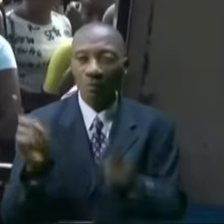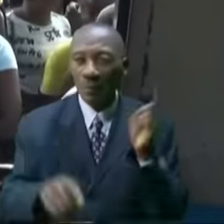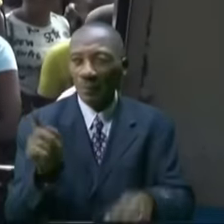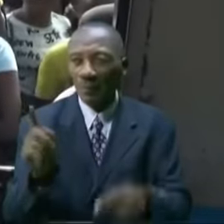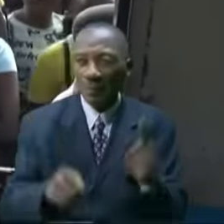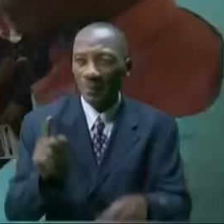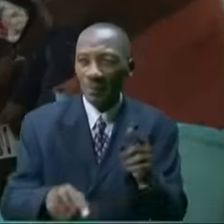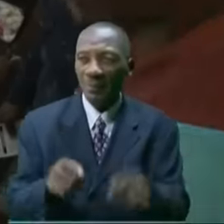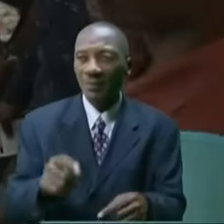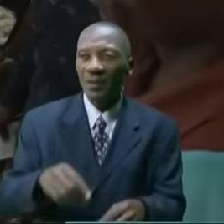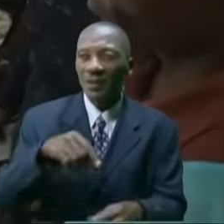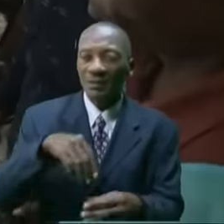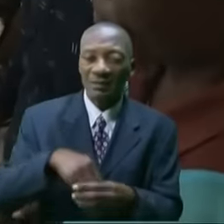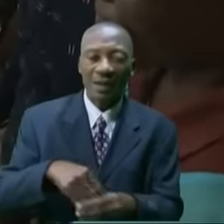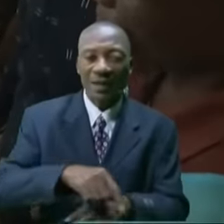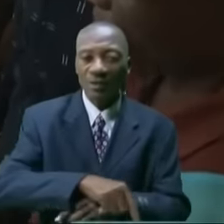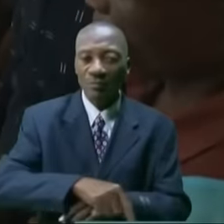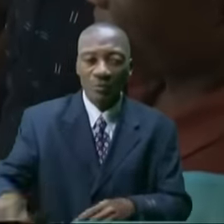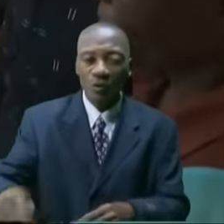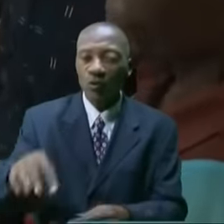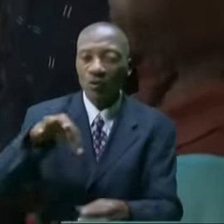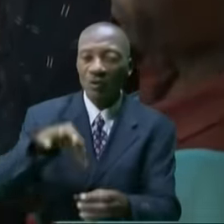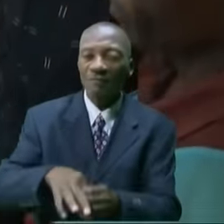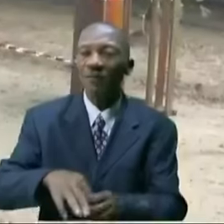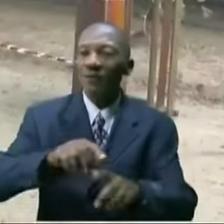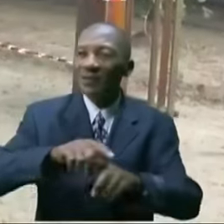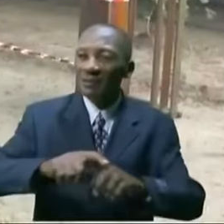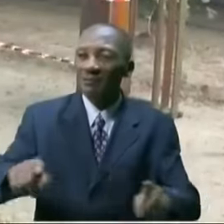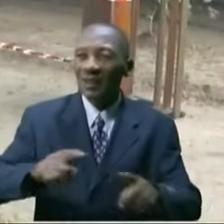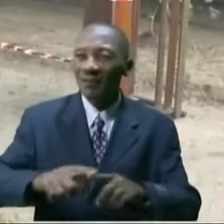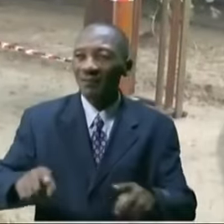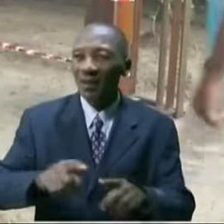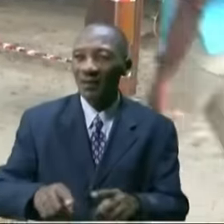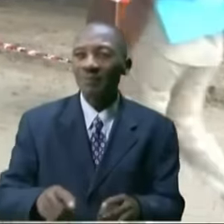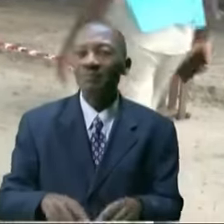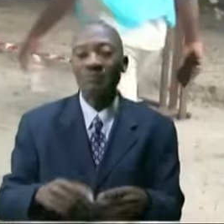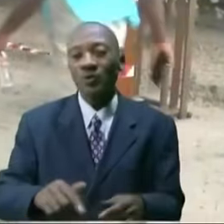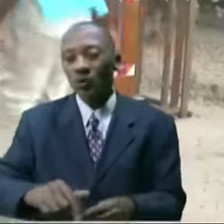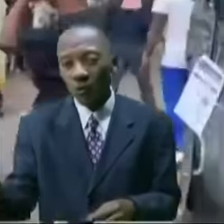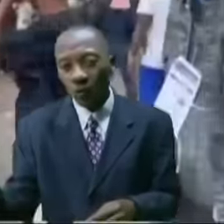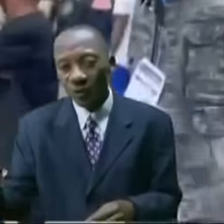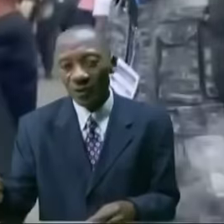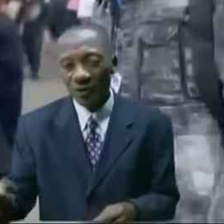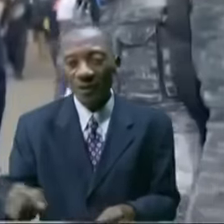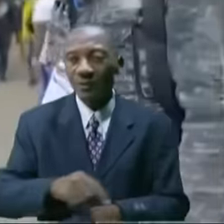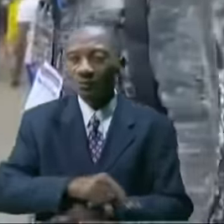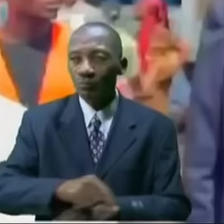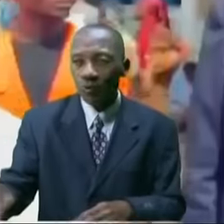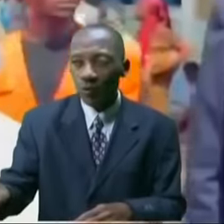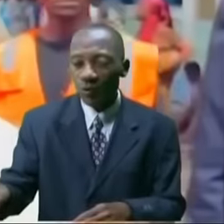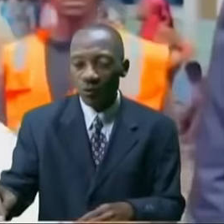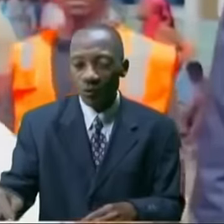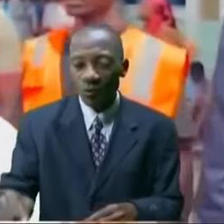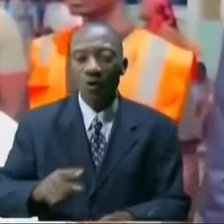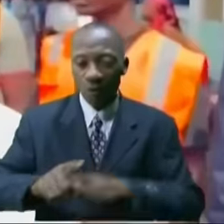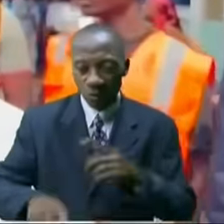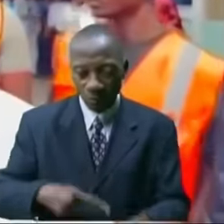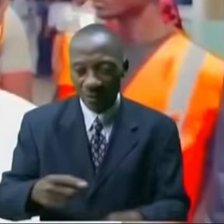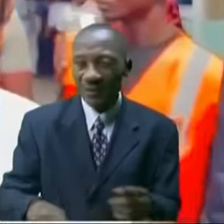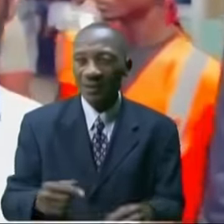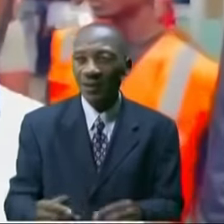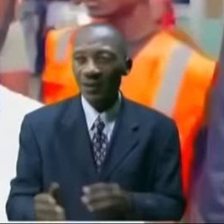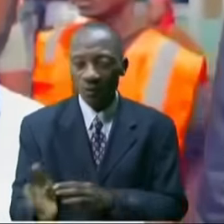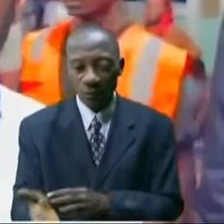des choses à féliciter. La situation est quasi similaire dans les centres disséminés sur la ville de Kinshasa. Tout compte